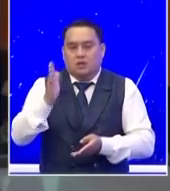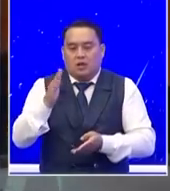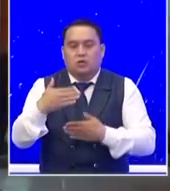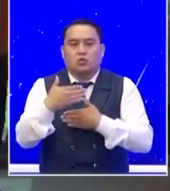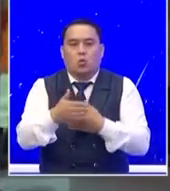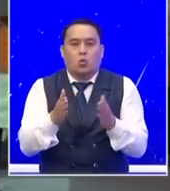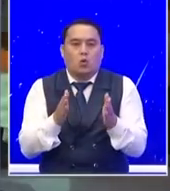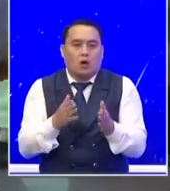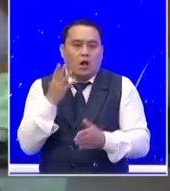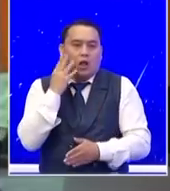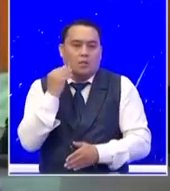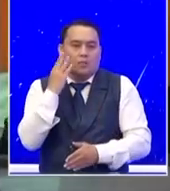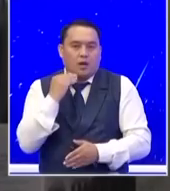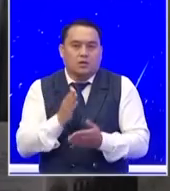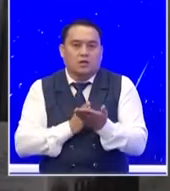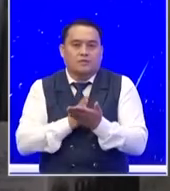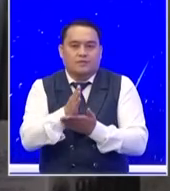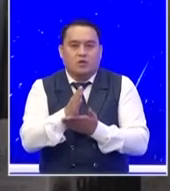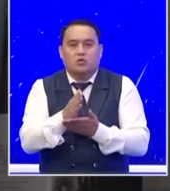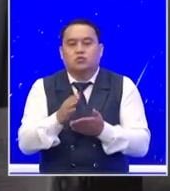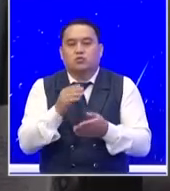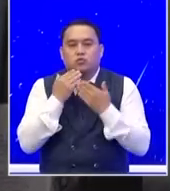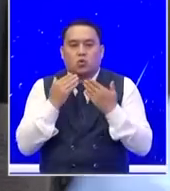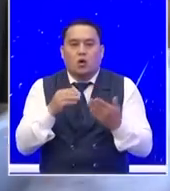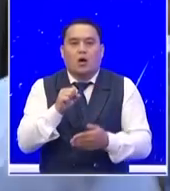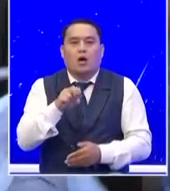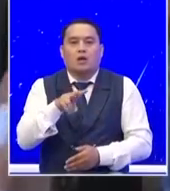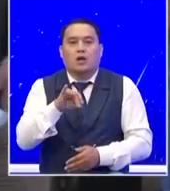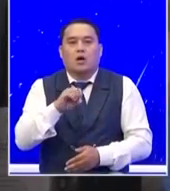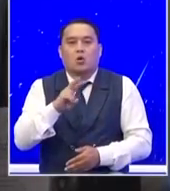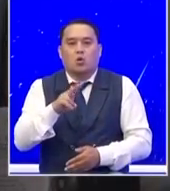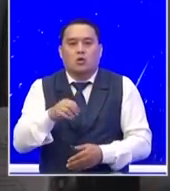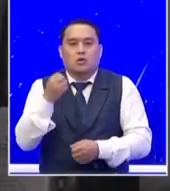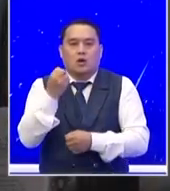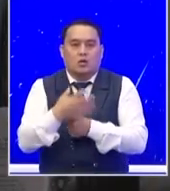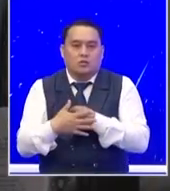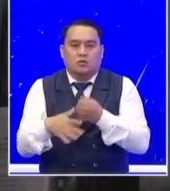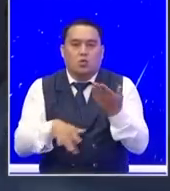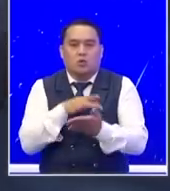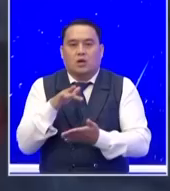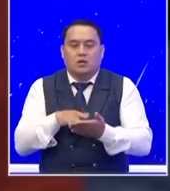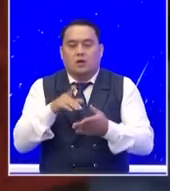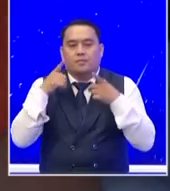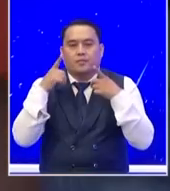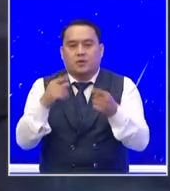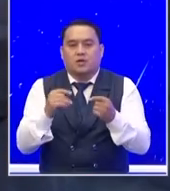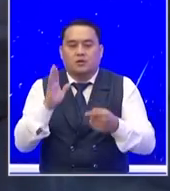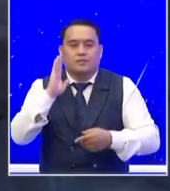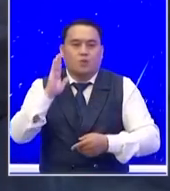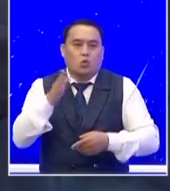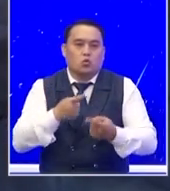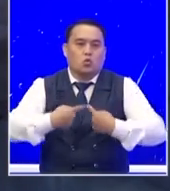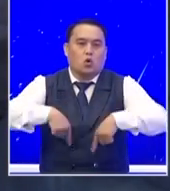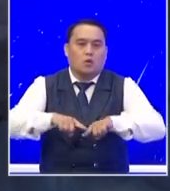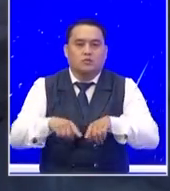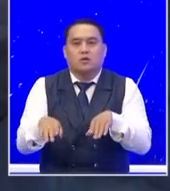жүк көліктері Алматыдан шығысқа бет алды. Соңғы нүкте Алагөл ауданының орталығы болмақ. Атап өтерлігі, атаулы шараның ұйымдастырылуына